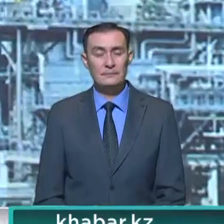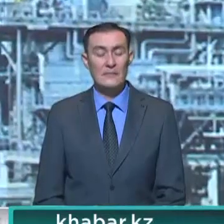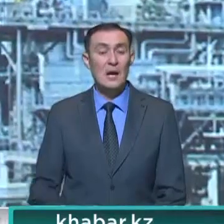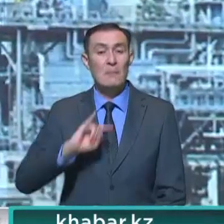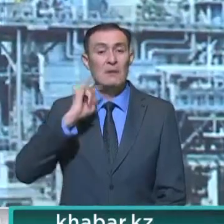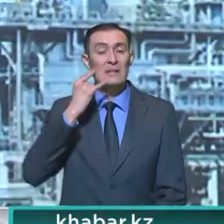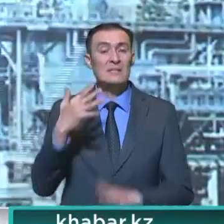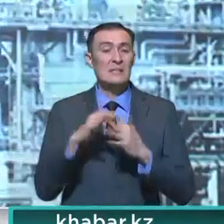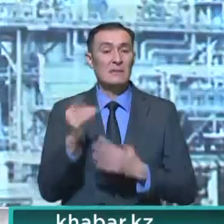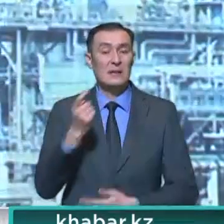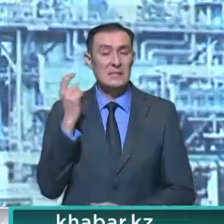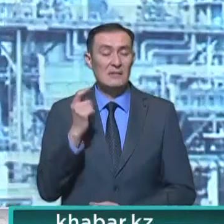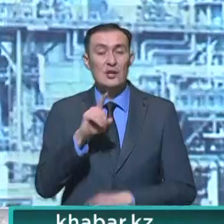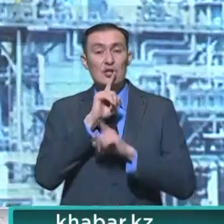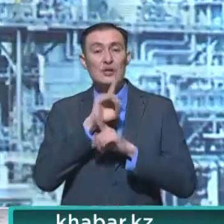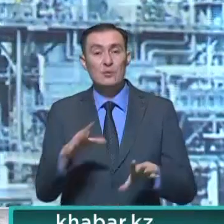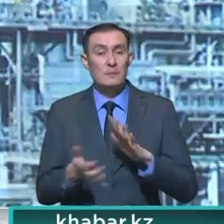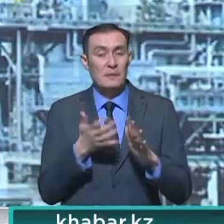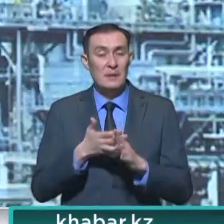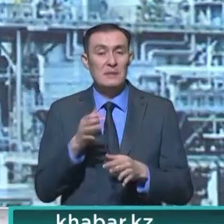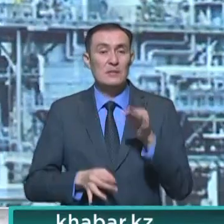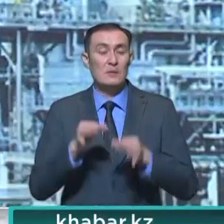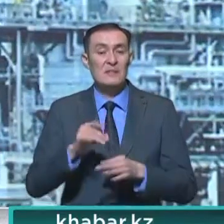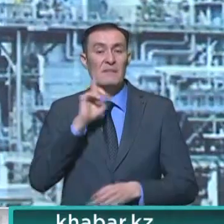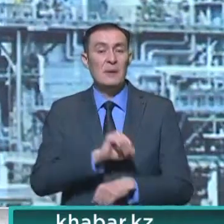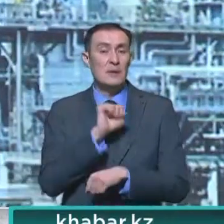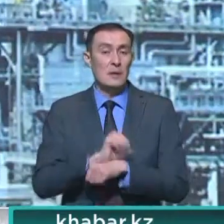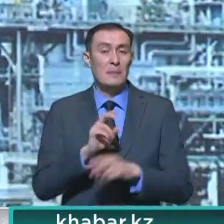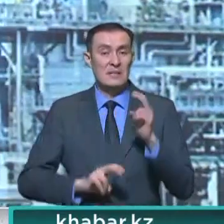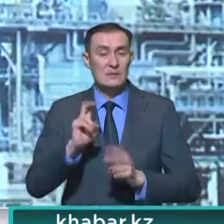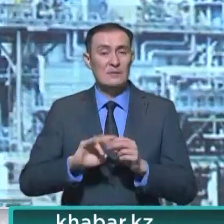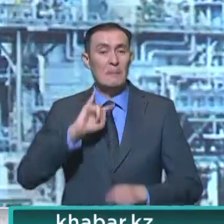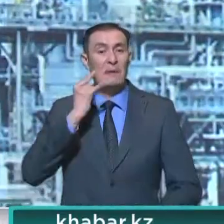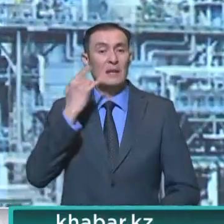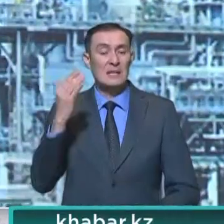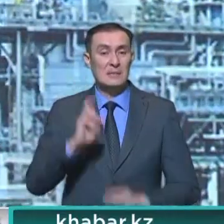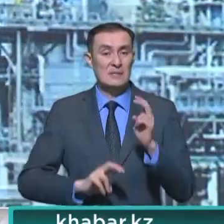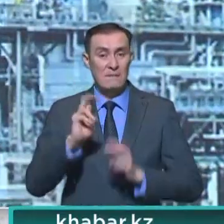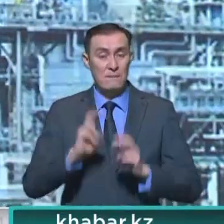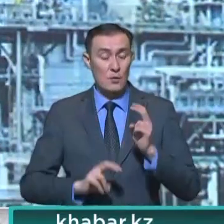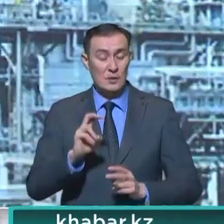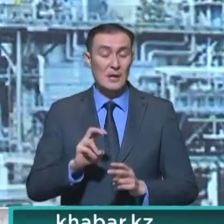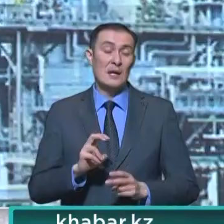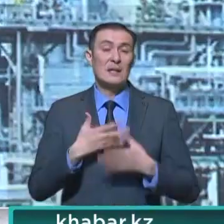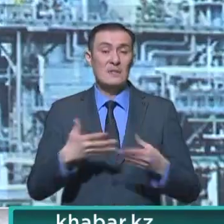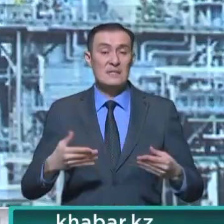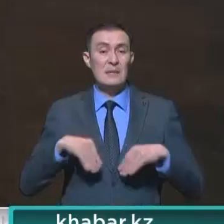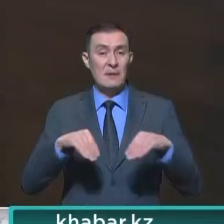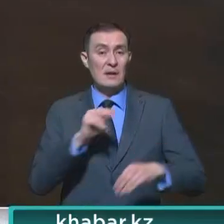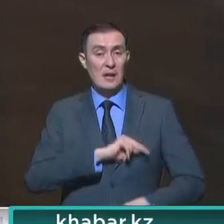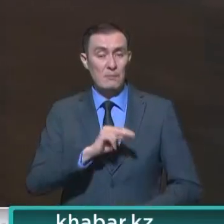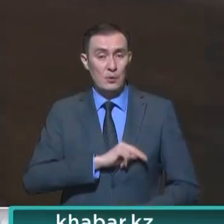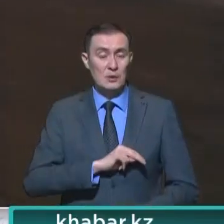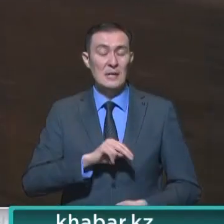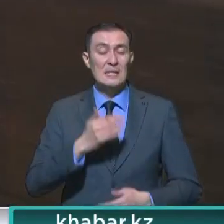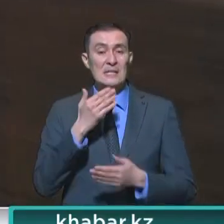Павлодарские аграрии не будут испытывать проблем с дистопливом из-за временной остановки производства на Павлодарском нефтехимическом заводе. На весенне-полевые работы в